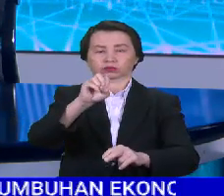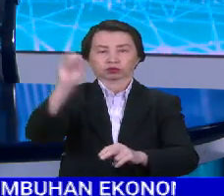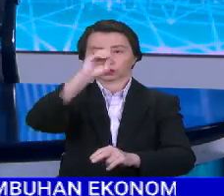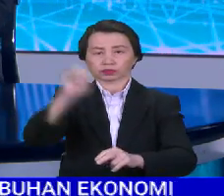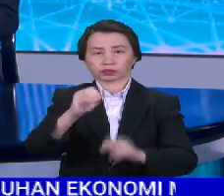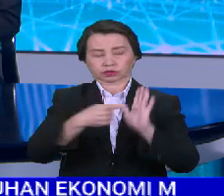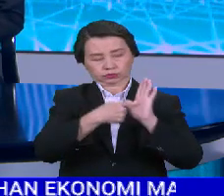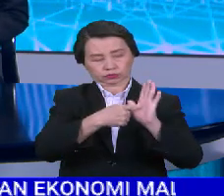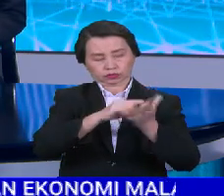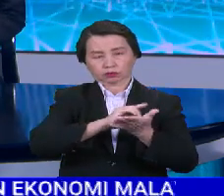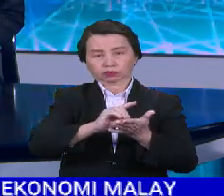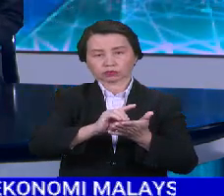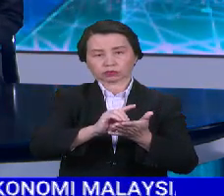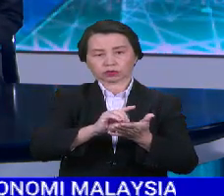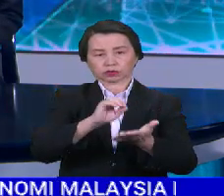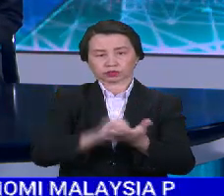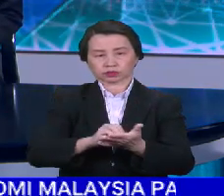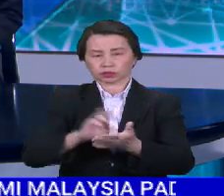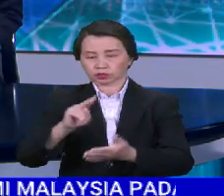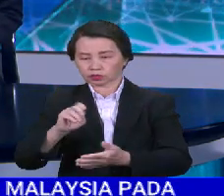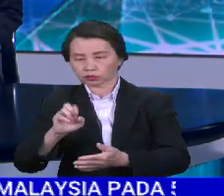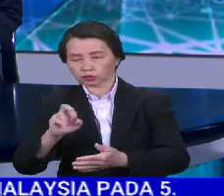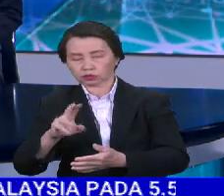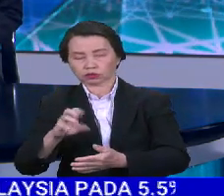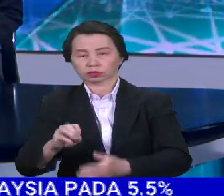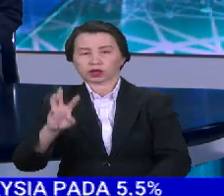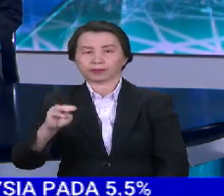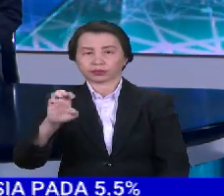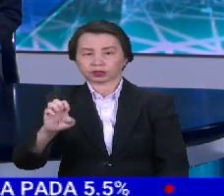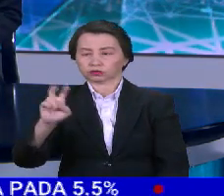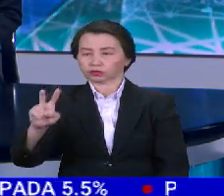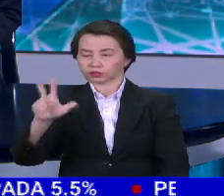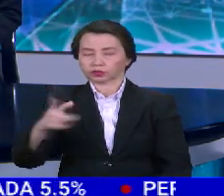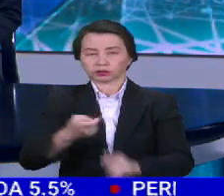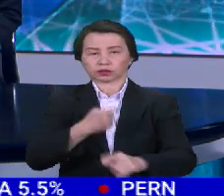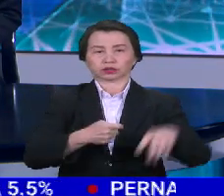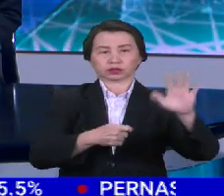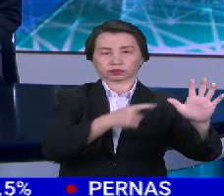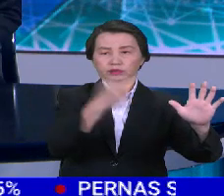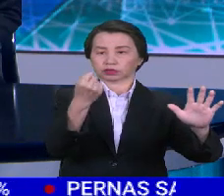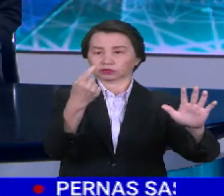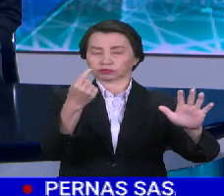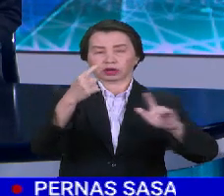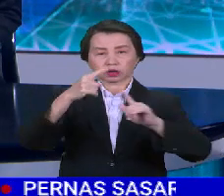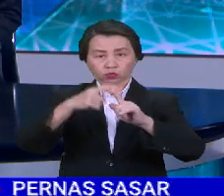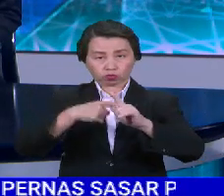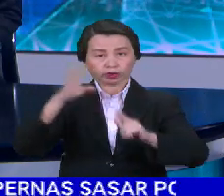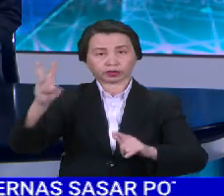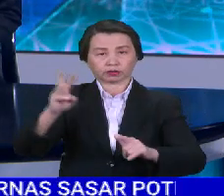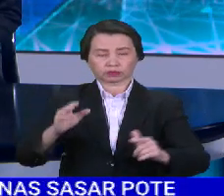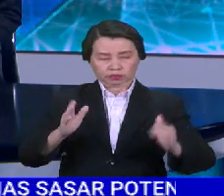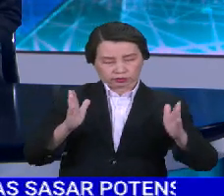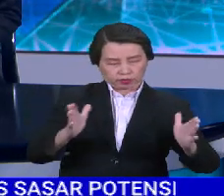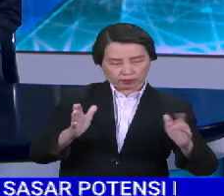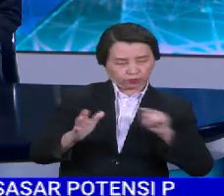Ia dicatat pada Minggu Epidemiologi ke-23, MI ke-23, dari 5 hingga 11 Jun lalu. Dalam tempoh itu